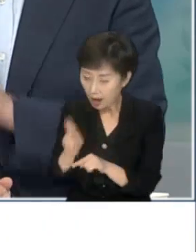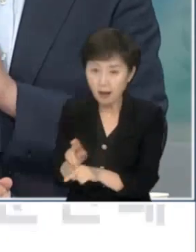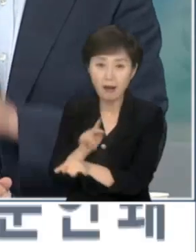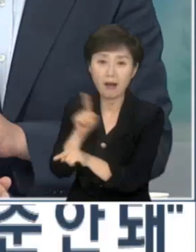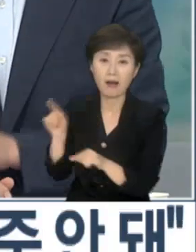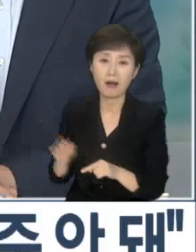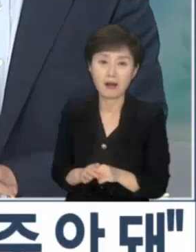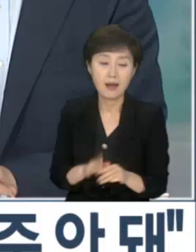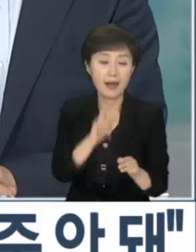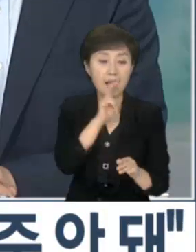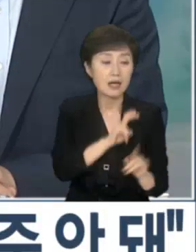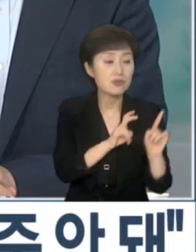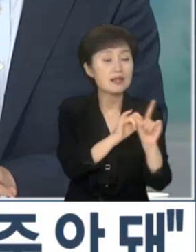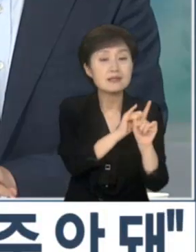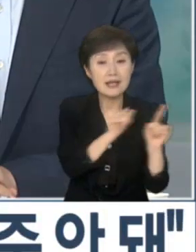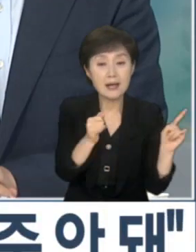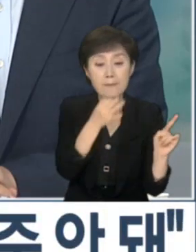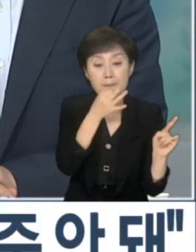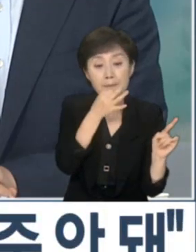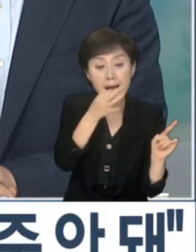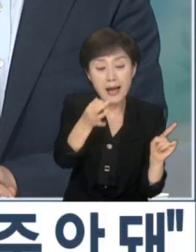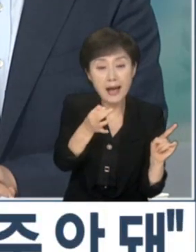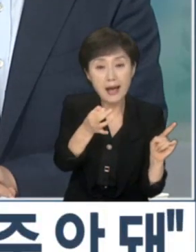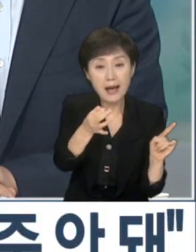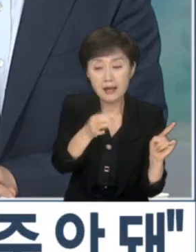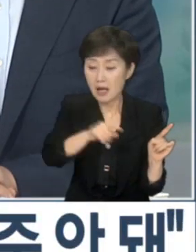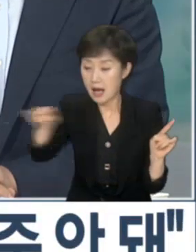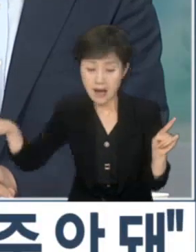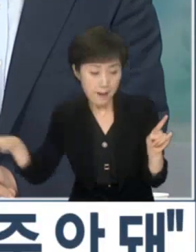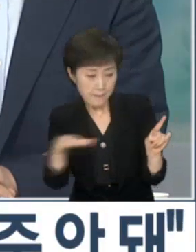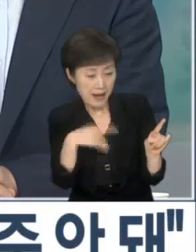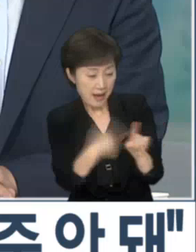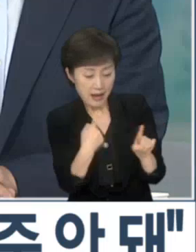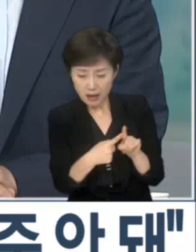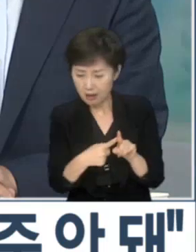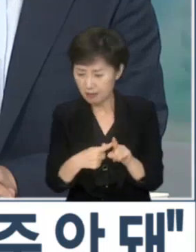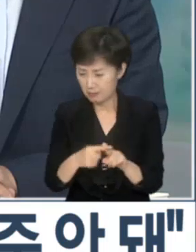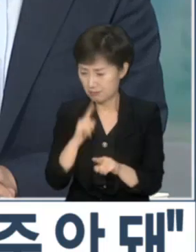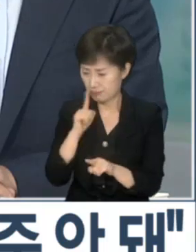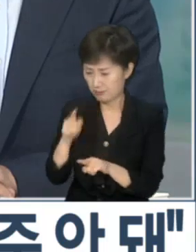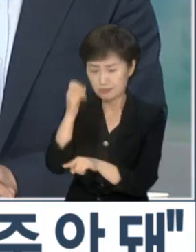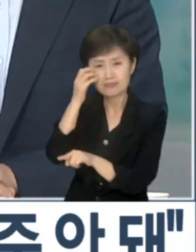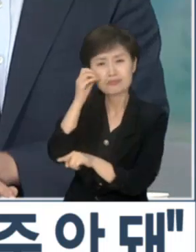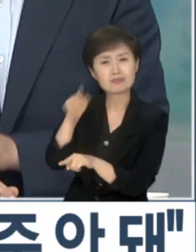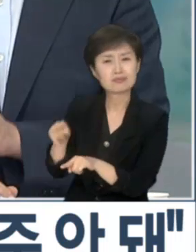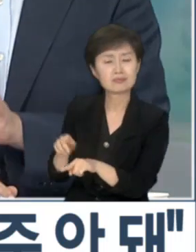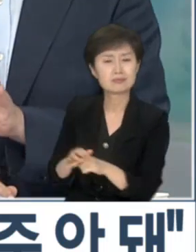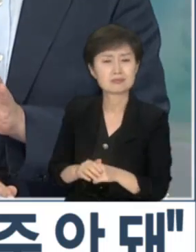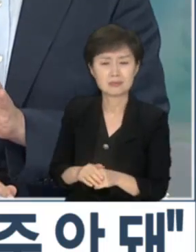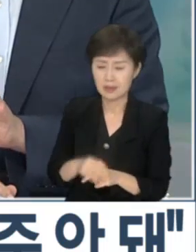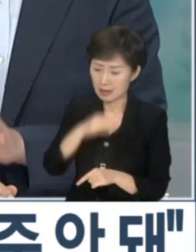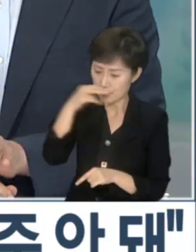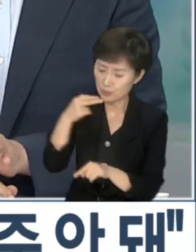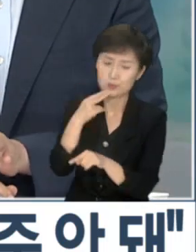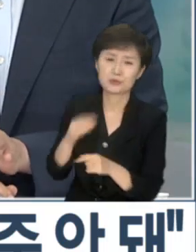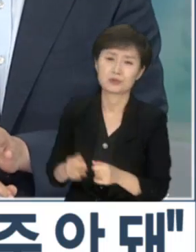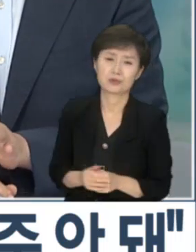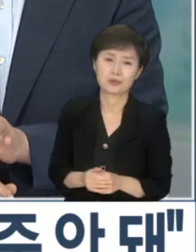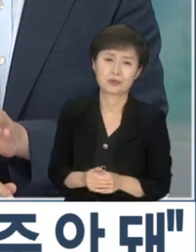한 가수의 발언에 대해서 그렇게 비난하는 것이 정상입니까 저는 유인촌